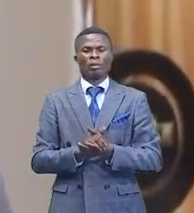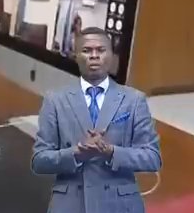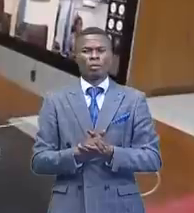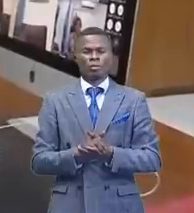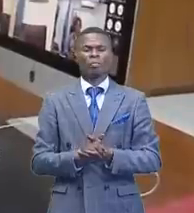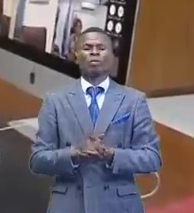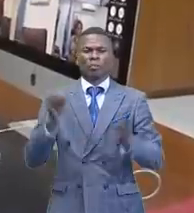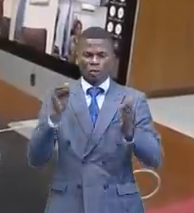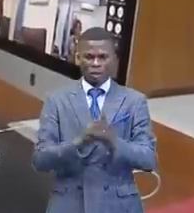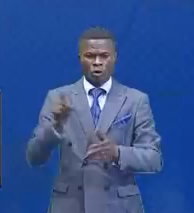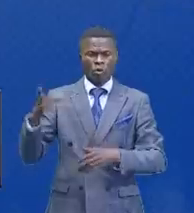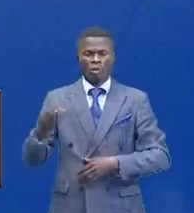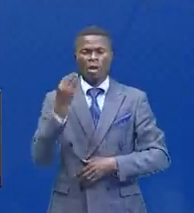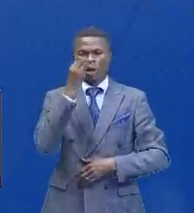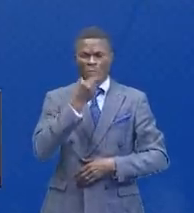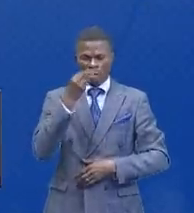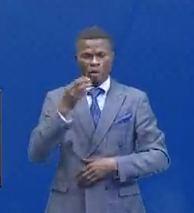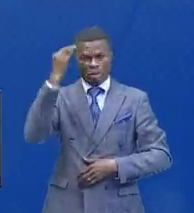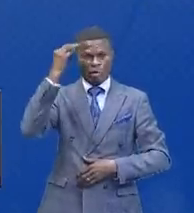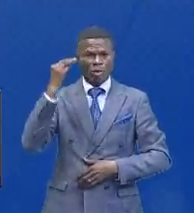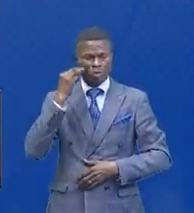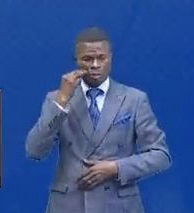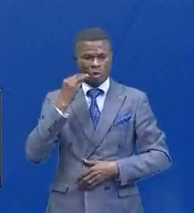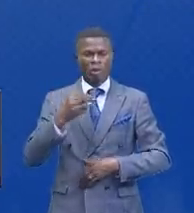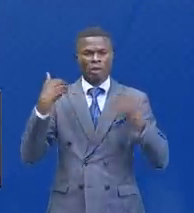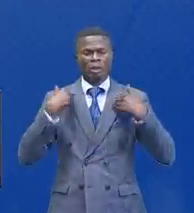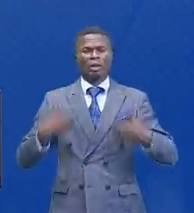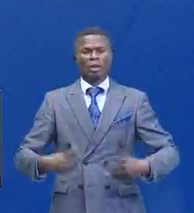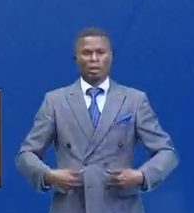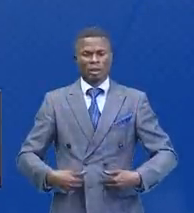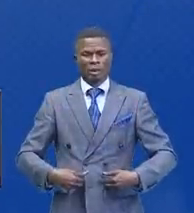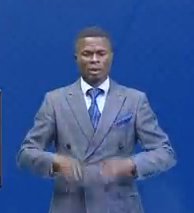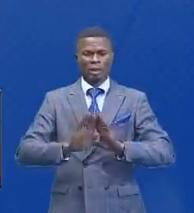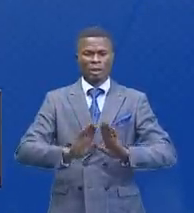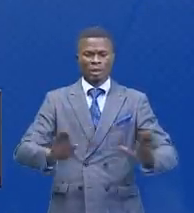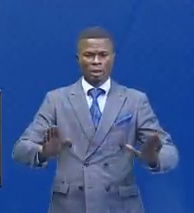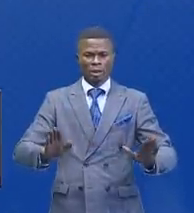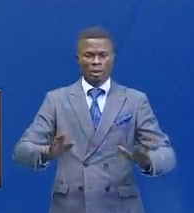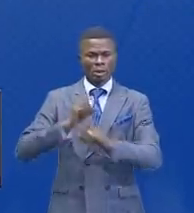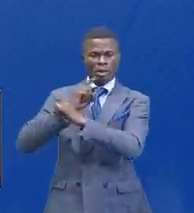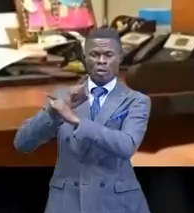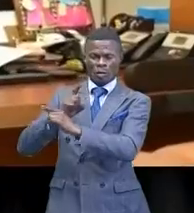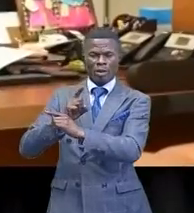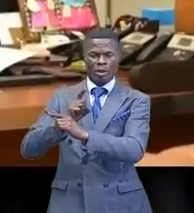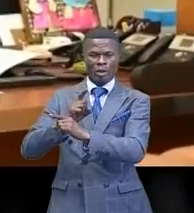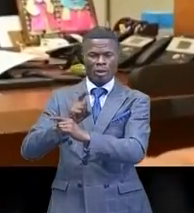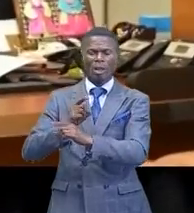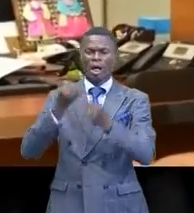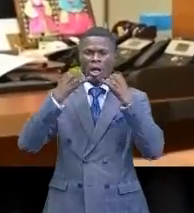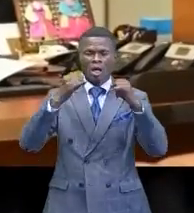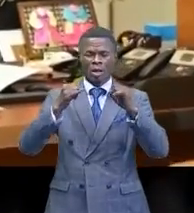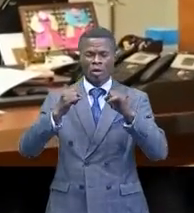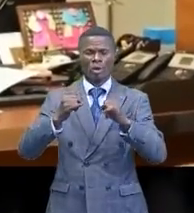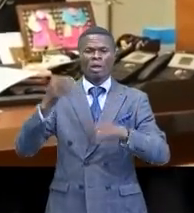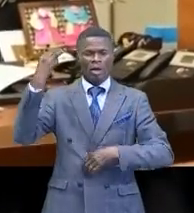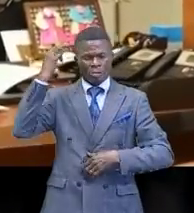Prenant la parole à son tour, le ministre de la Santé, Hygiène et Prévention a informé le